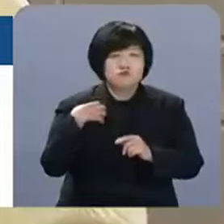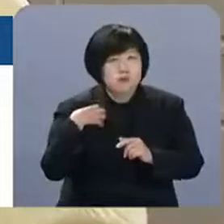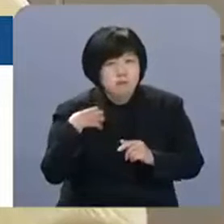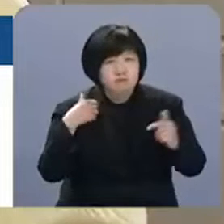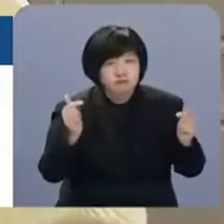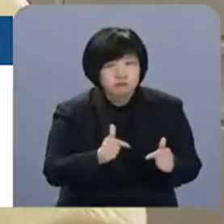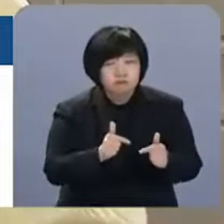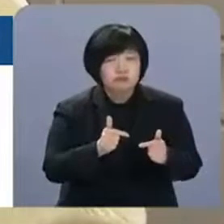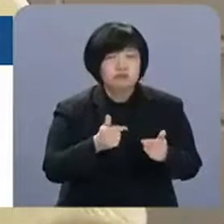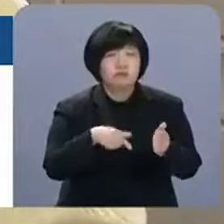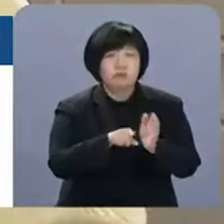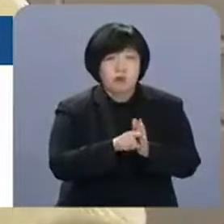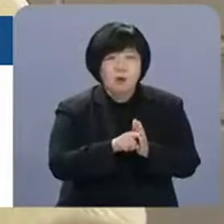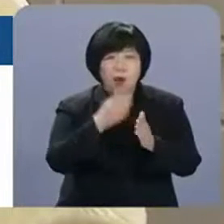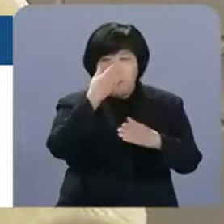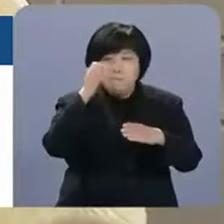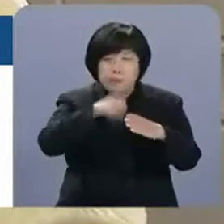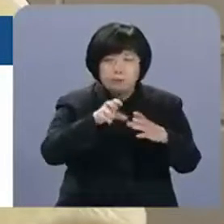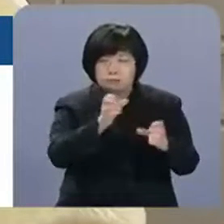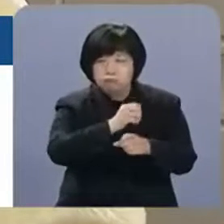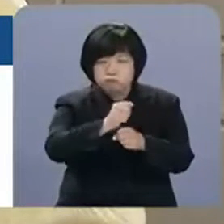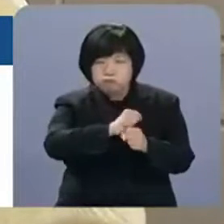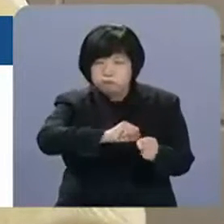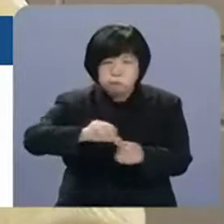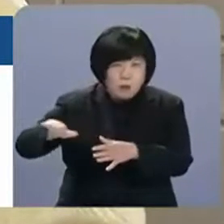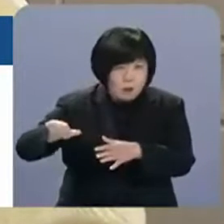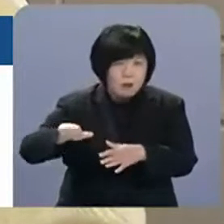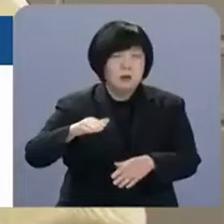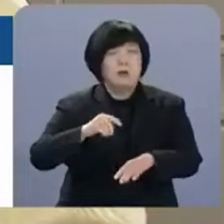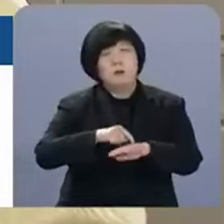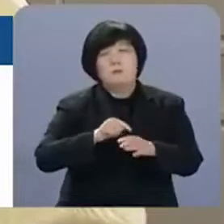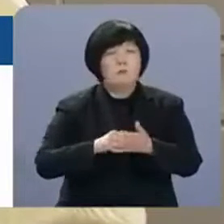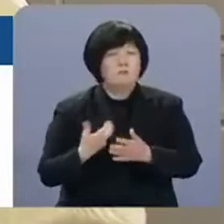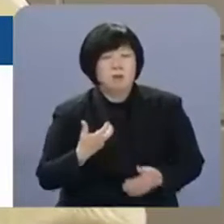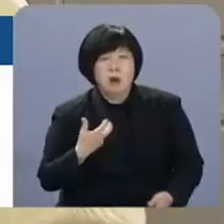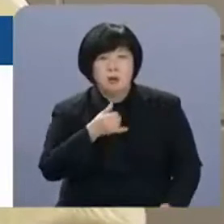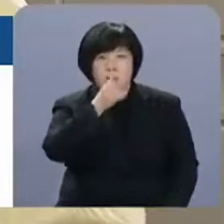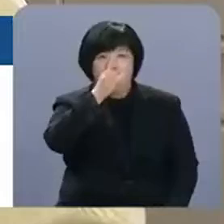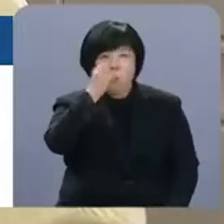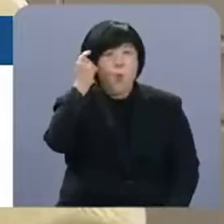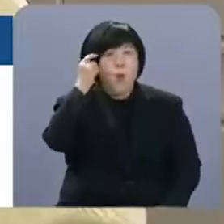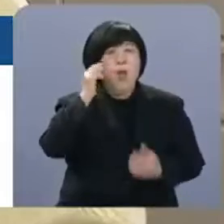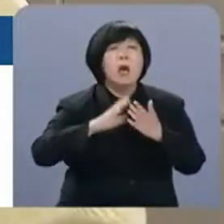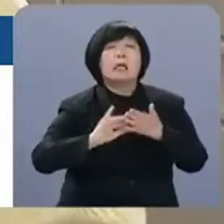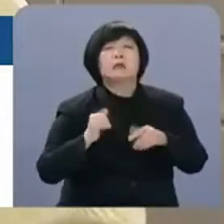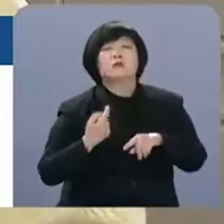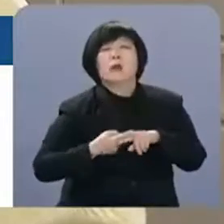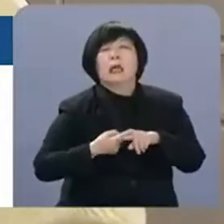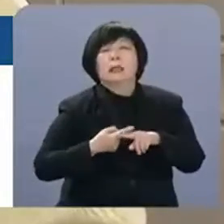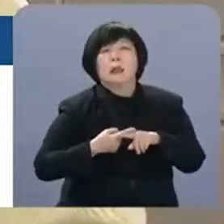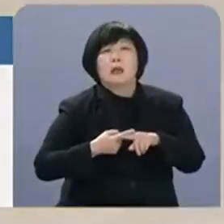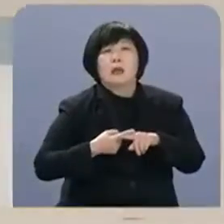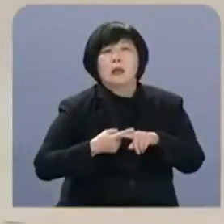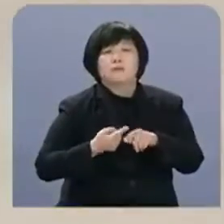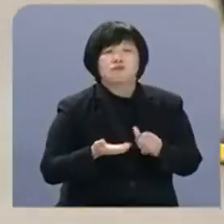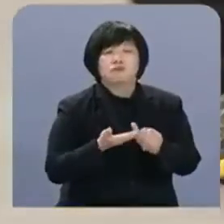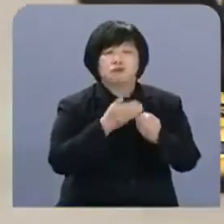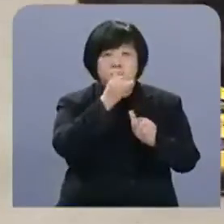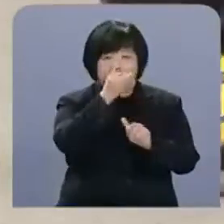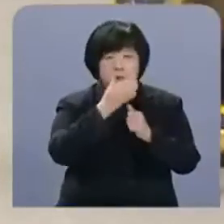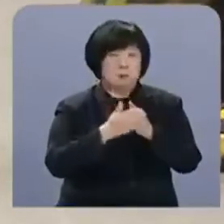된다는 그런 이야기를 들었거든요 좀 마음이 되게 안 좋아 썼죠 왜냐면 저희가 적으로 살던 생명 들인데